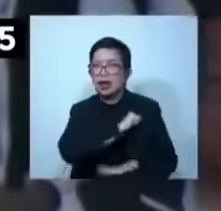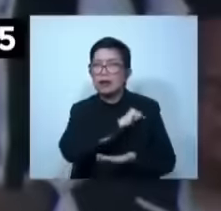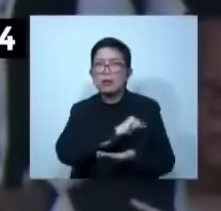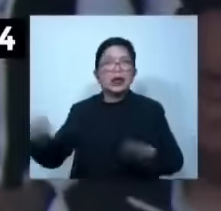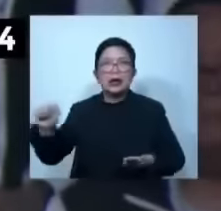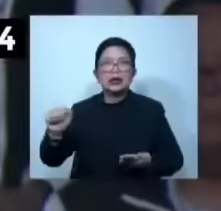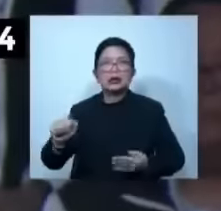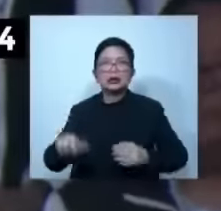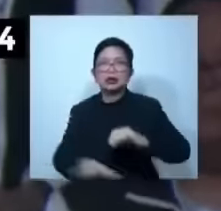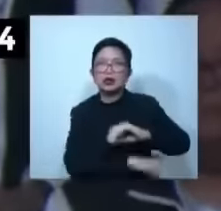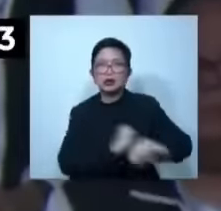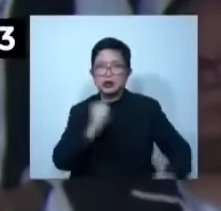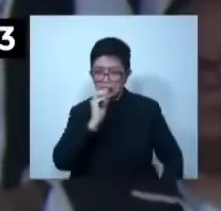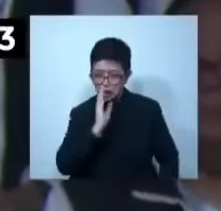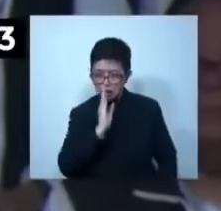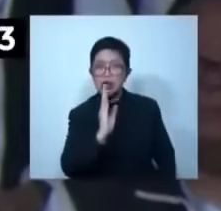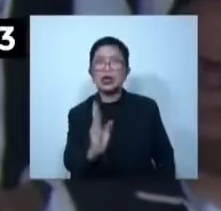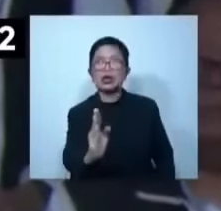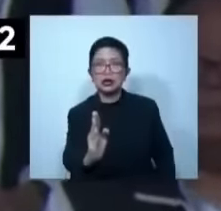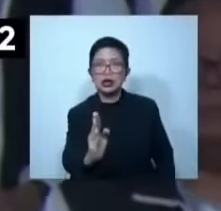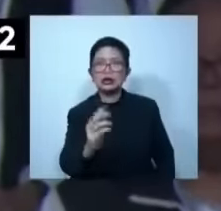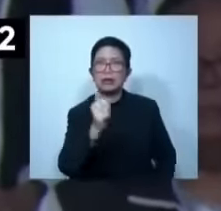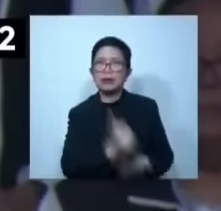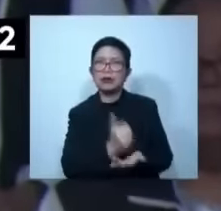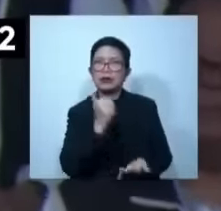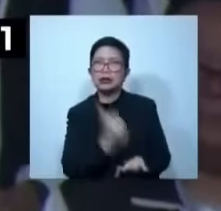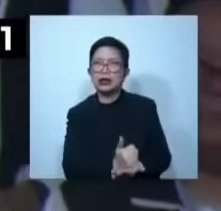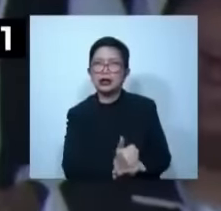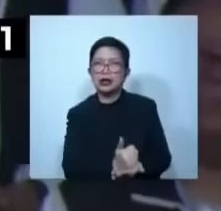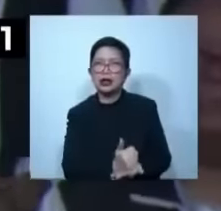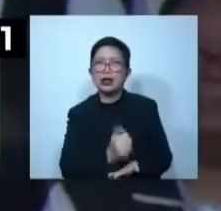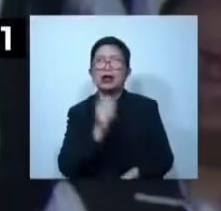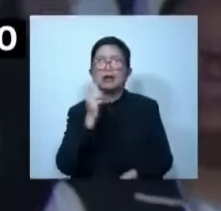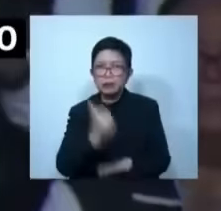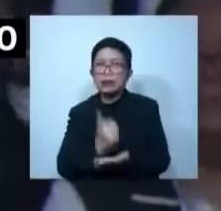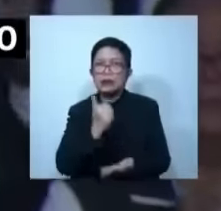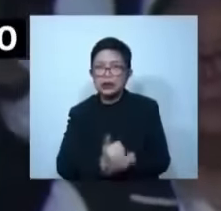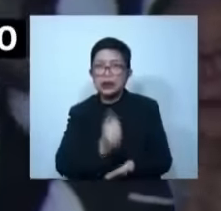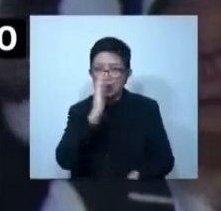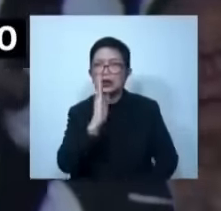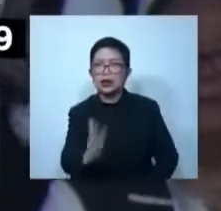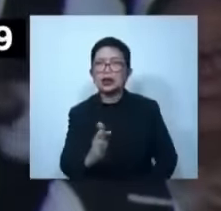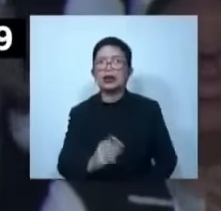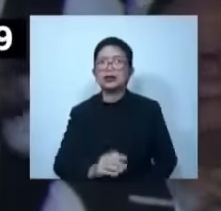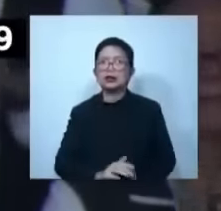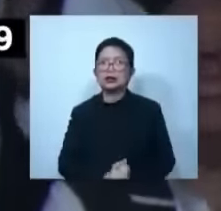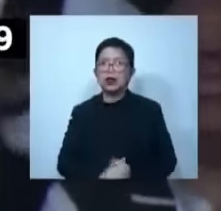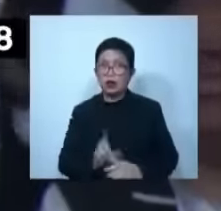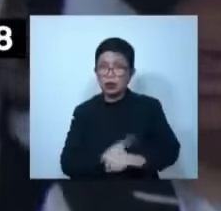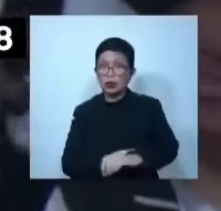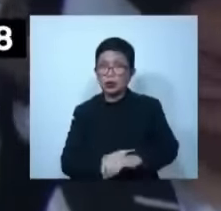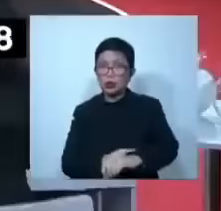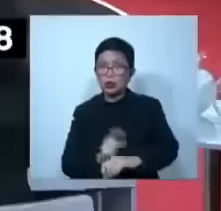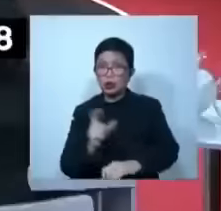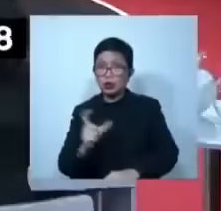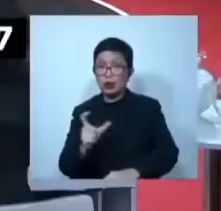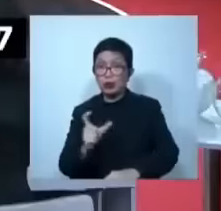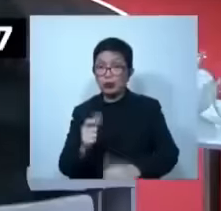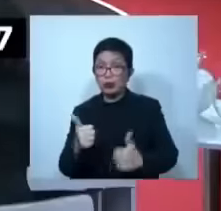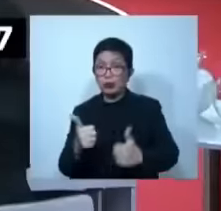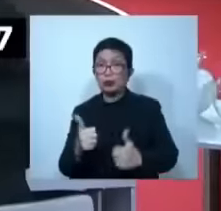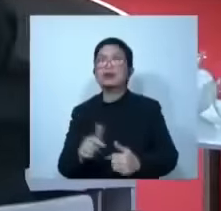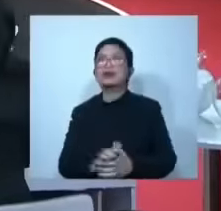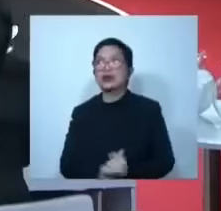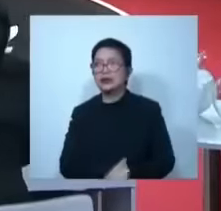korupsi. Integritas itu penting sekali dan nomor satu. Masih ada waktu, Bapak? Cukup. Cukup? Baik.